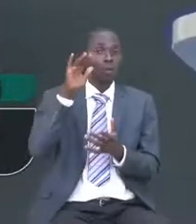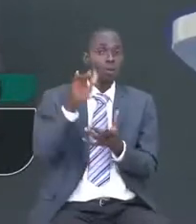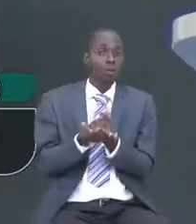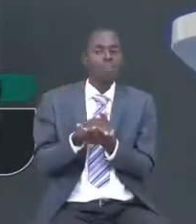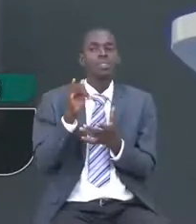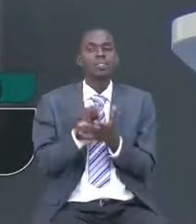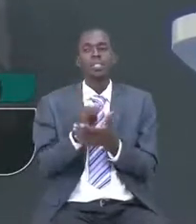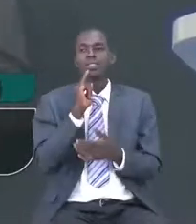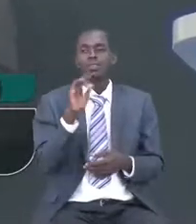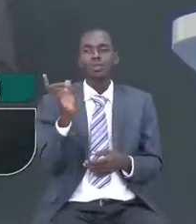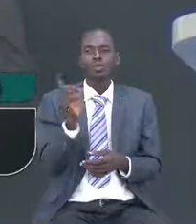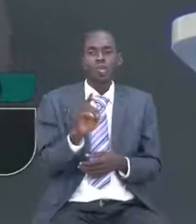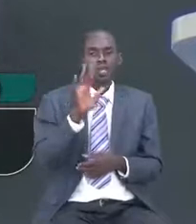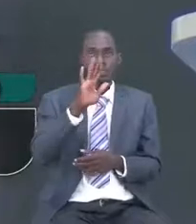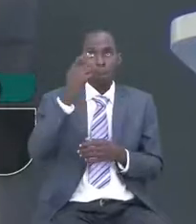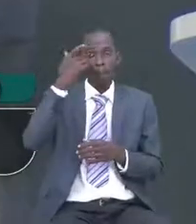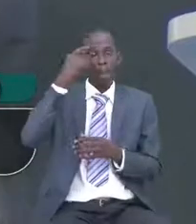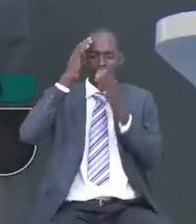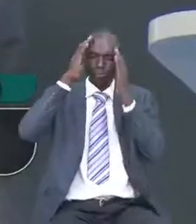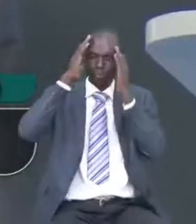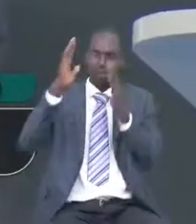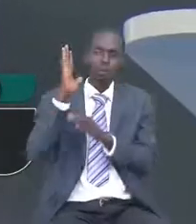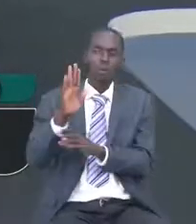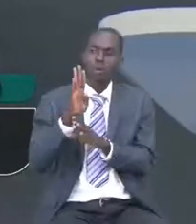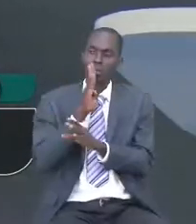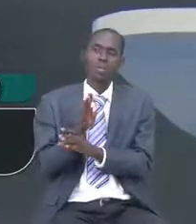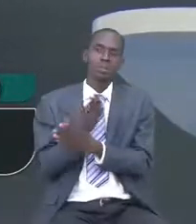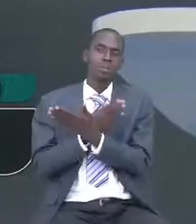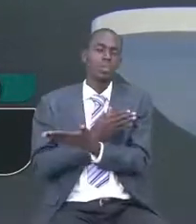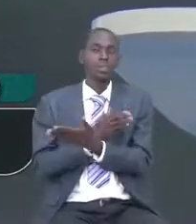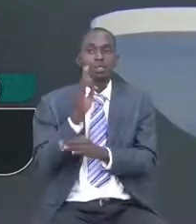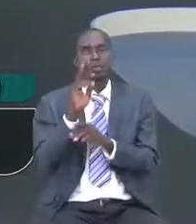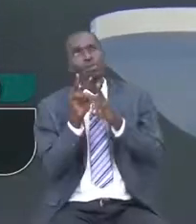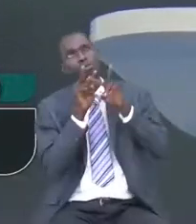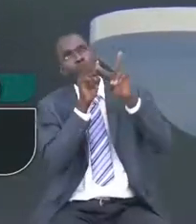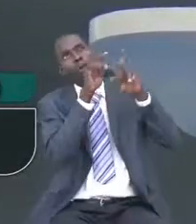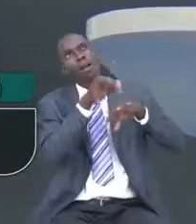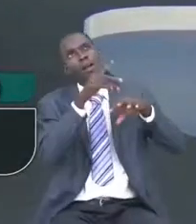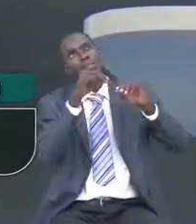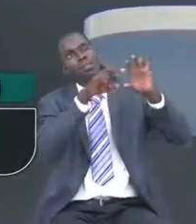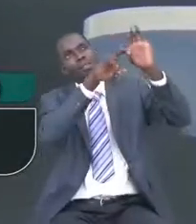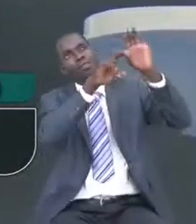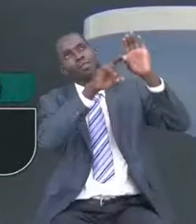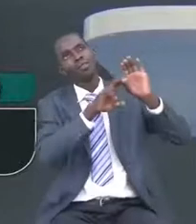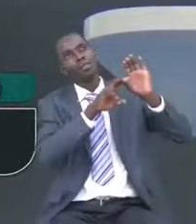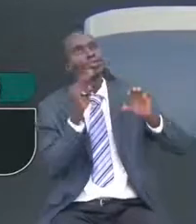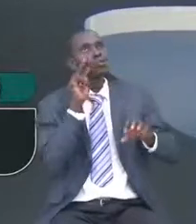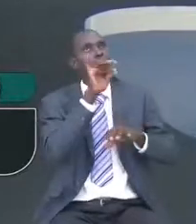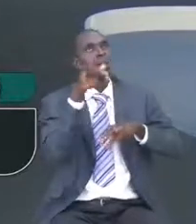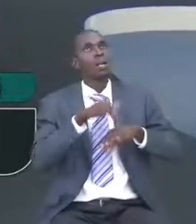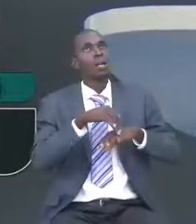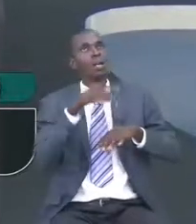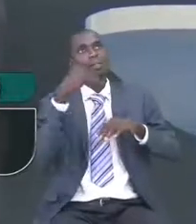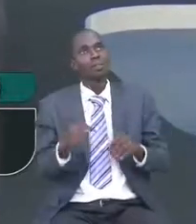ton intention ira. Si tu regardes le trône, si tu regardes